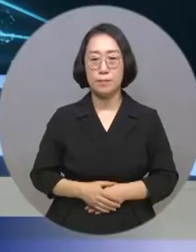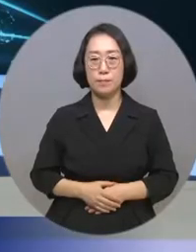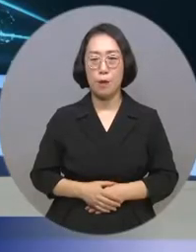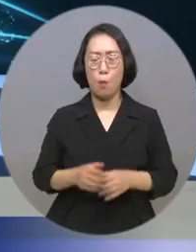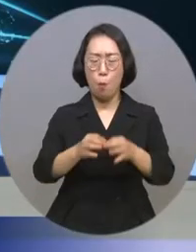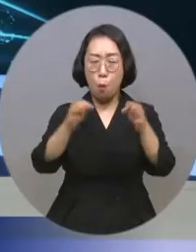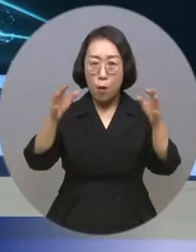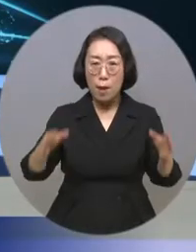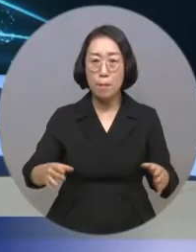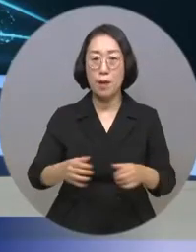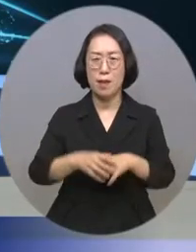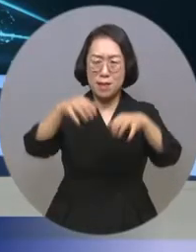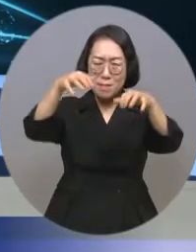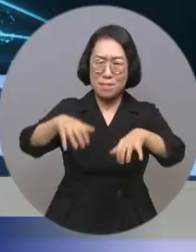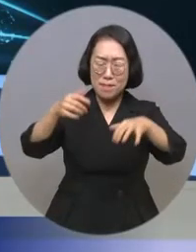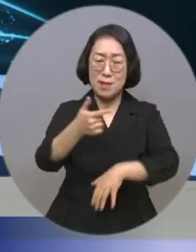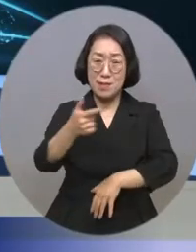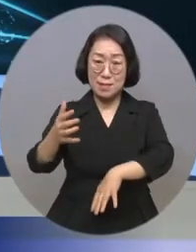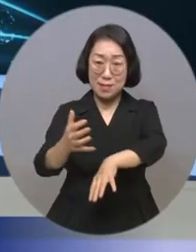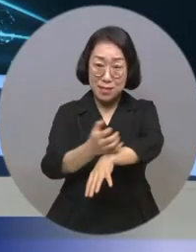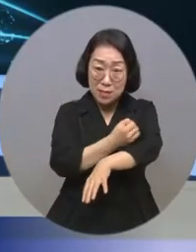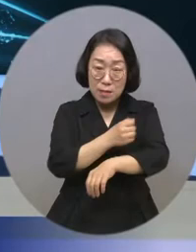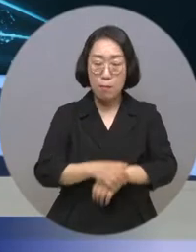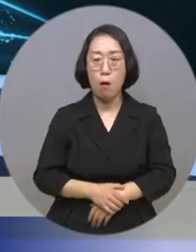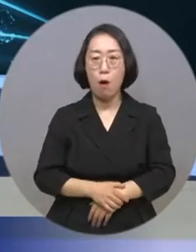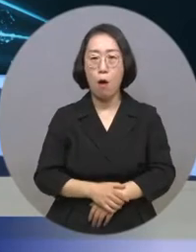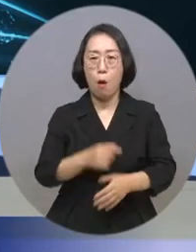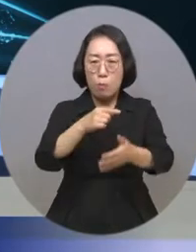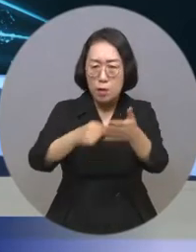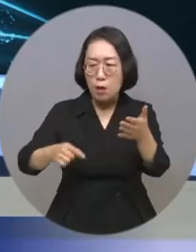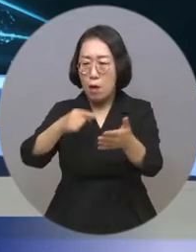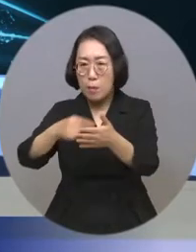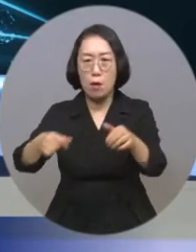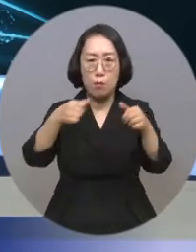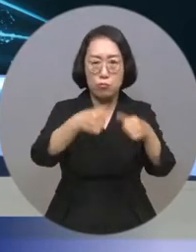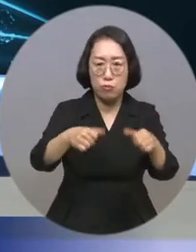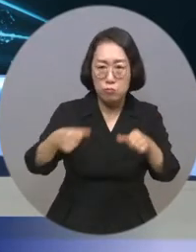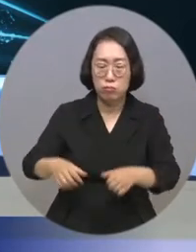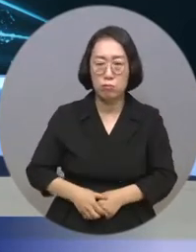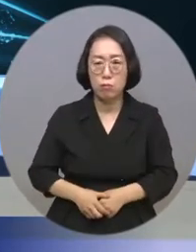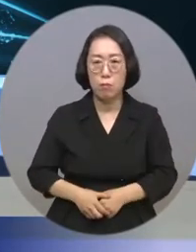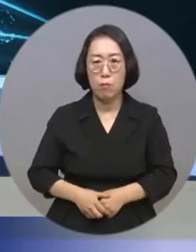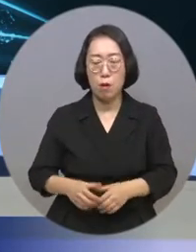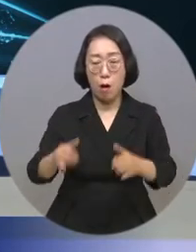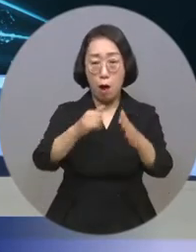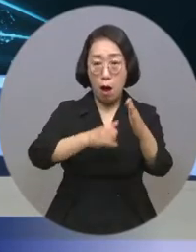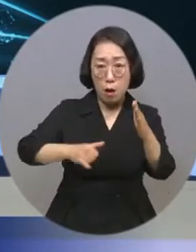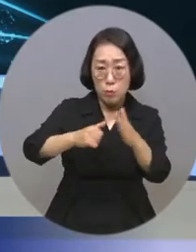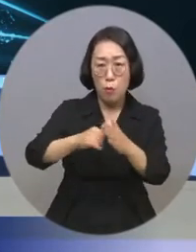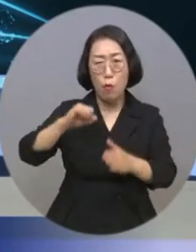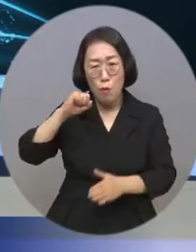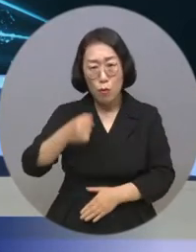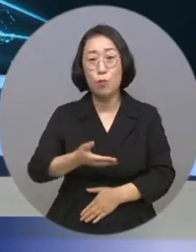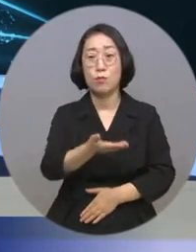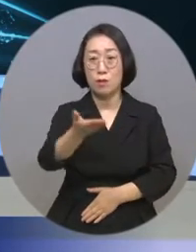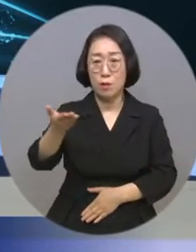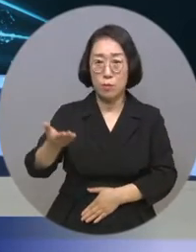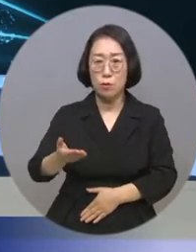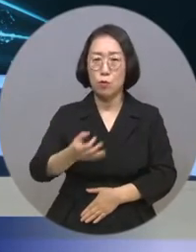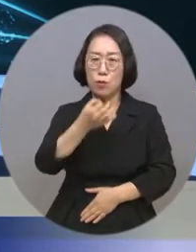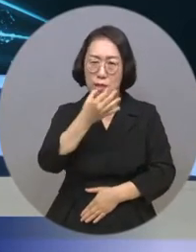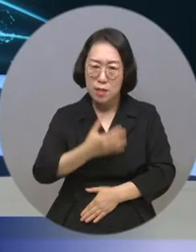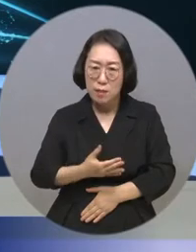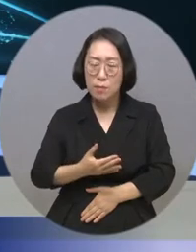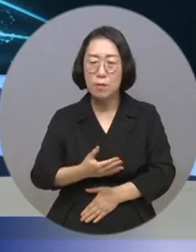115년 만에 기록적 폭우가 쏟아지면서 큰 피해가 난 가운데 기후재난이 취약계층에게 더 가혹하다는 사실이 다시